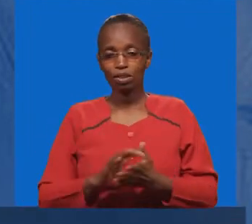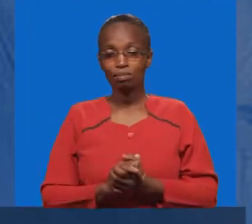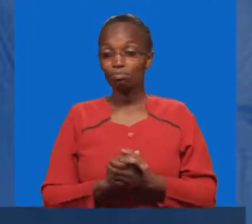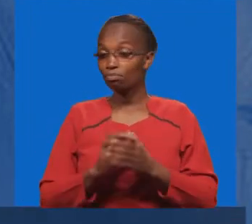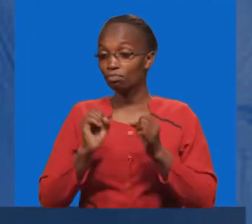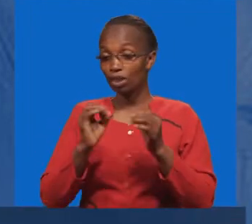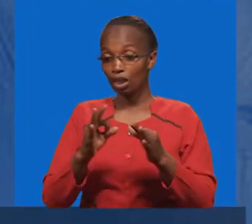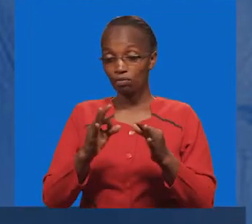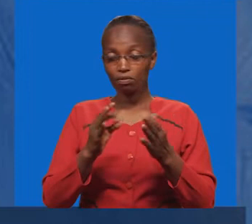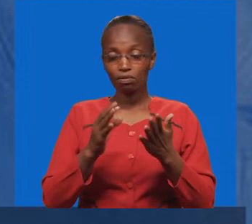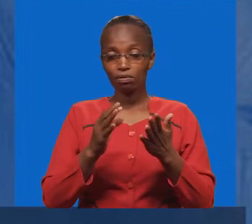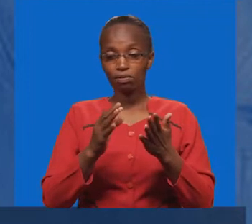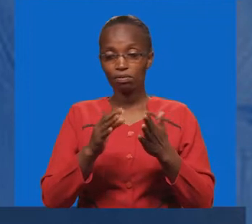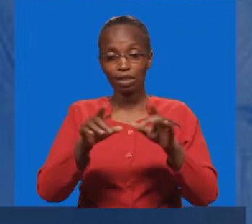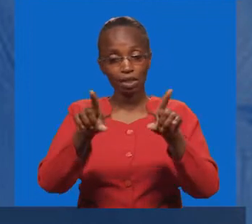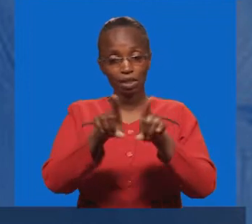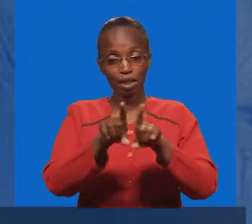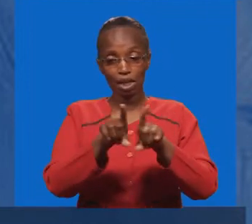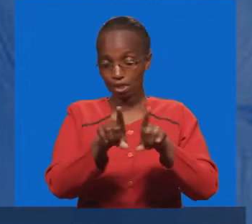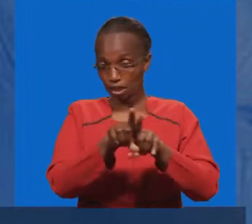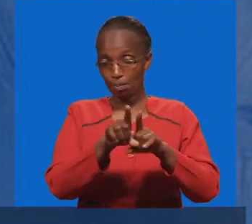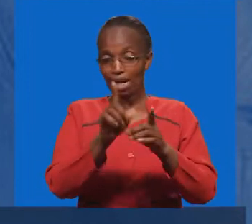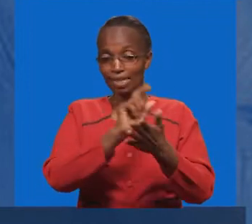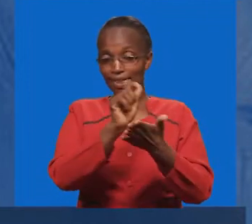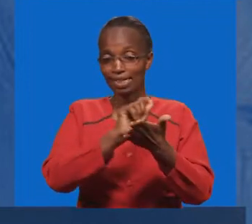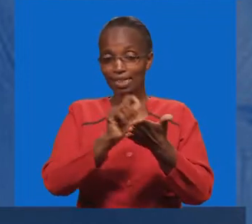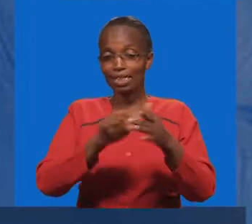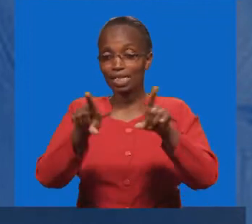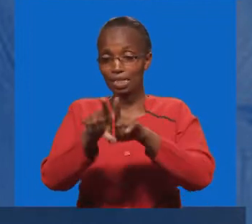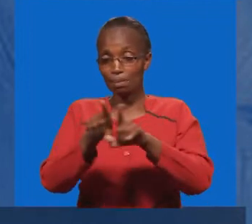uchi, au hatari, au upanga? Kama